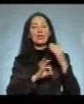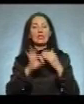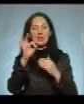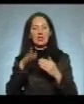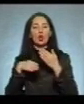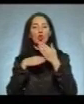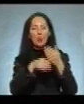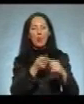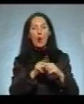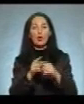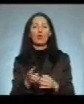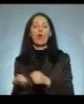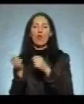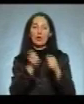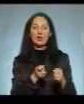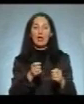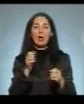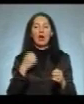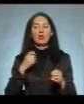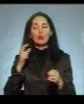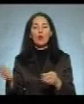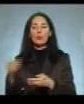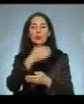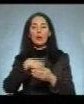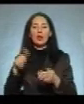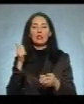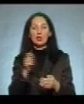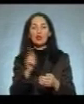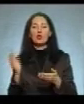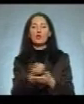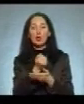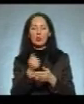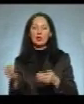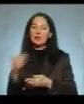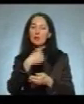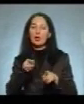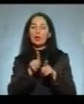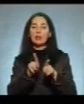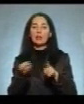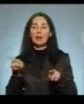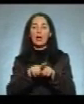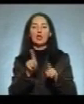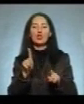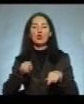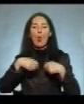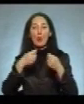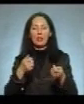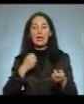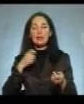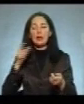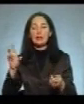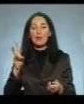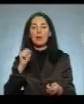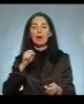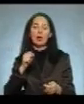везе військовим, збирала тиждень. Що вдалося зібрати та що передасть бійцям на передову, розповість Богдан Буденчук.